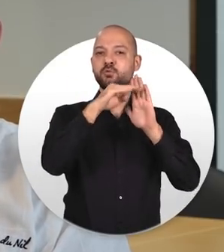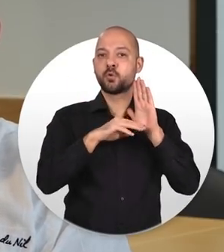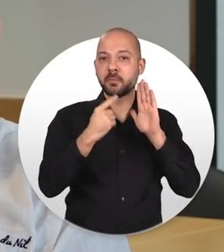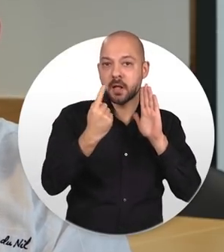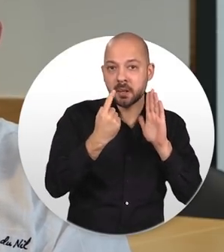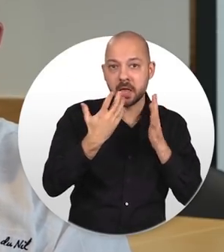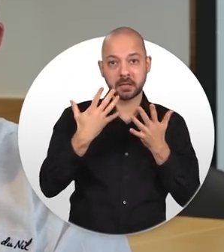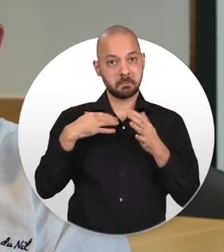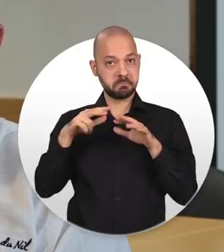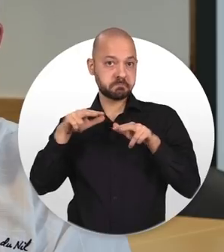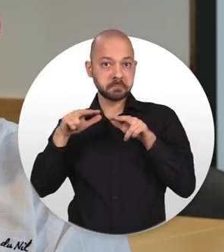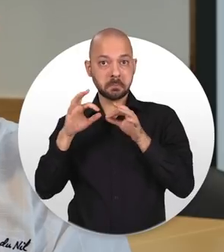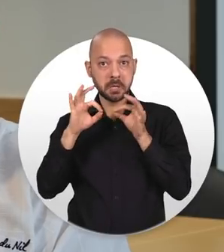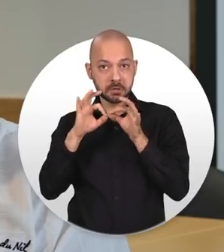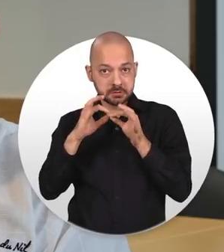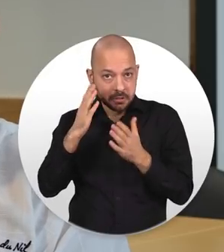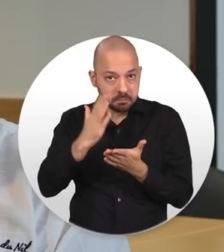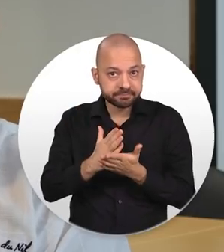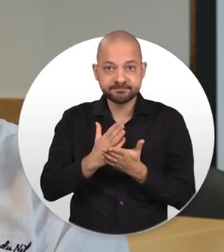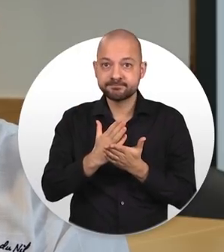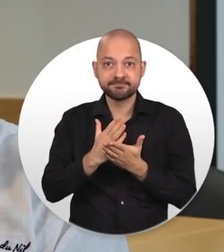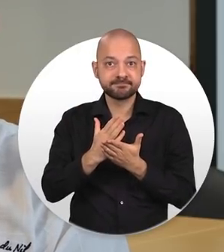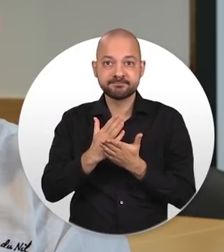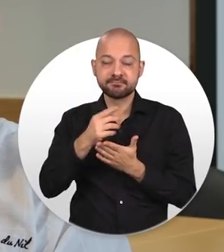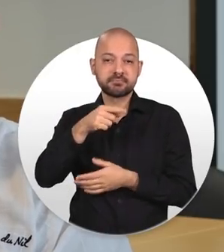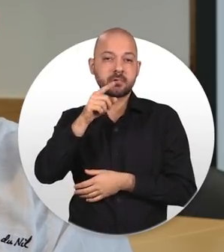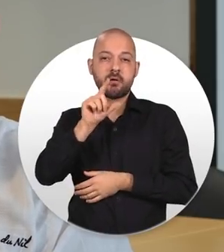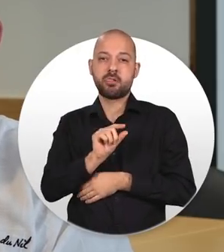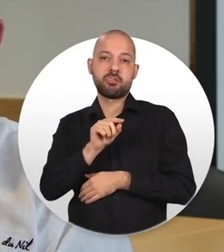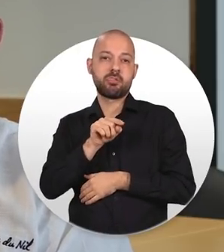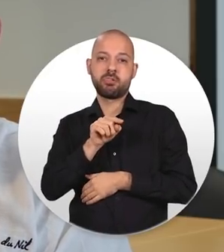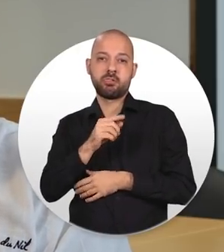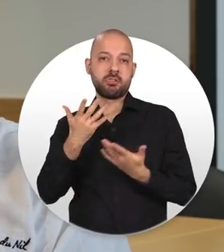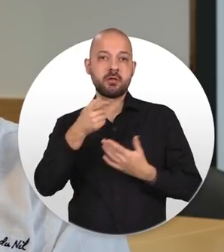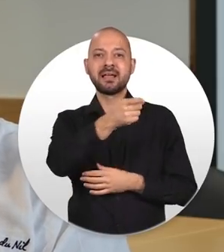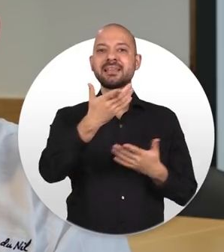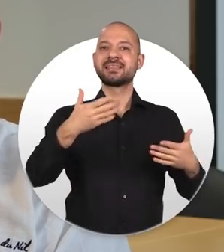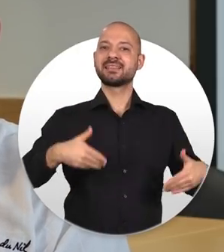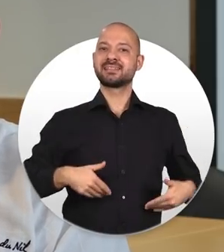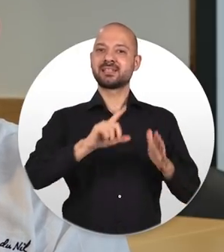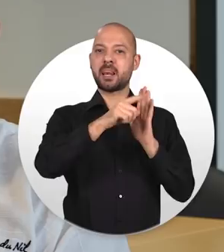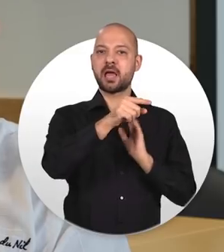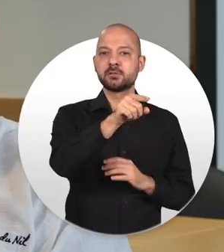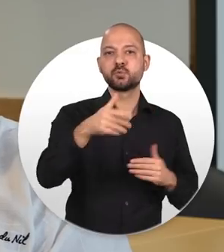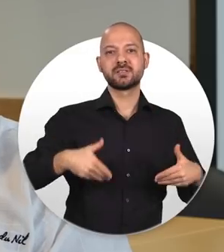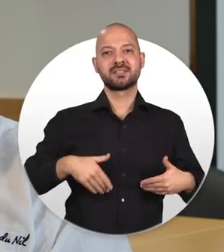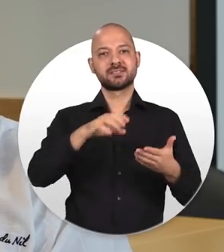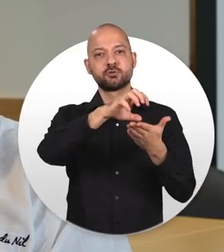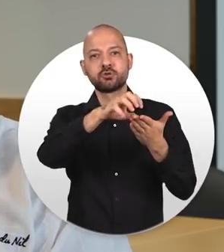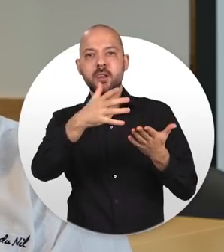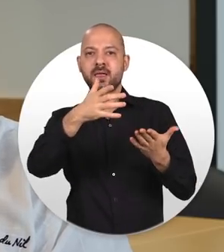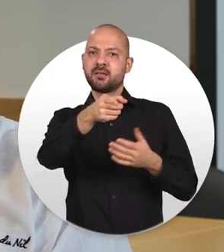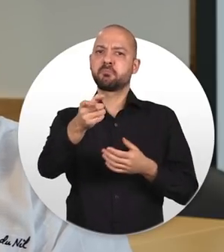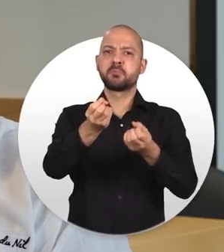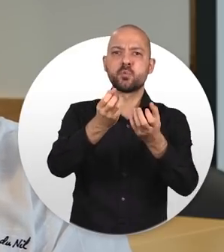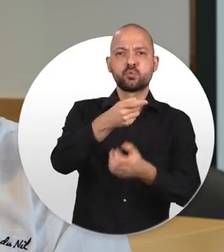Mussen garantiert werden, die auch noch ganztags minimalistisch sind. Dienstleistungen, Service, Produkte